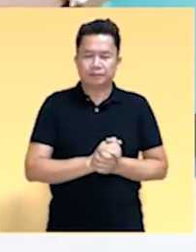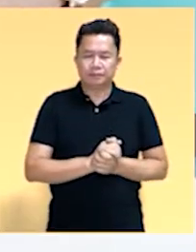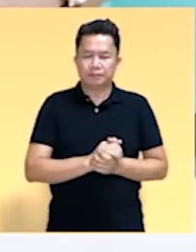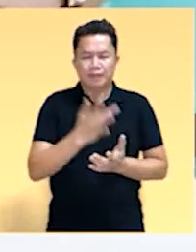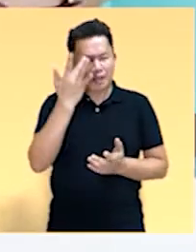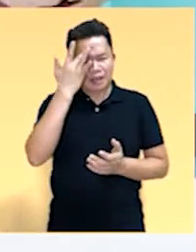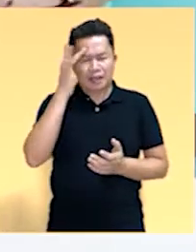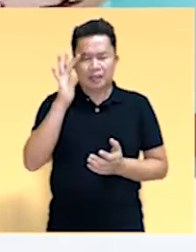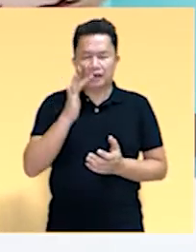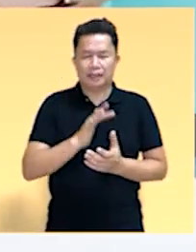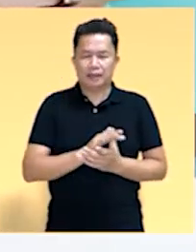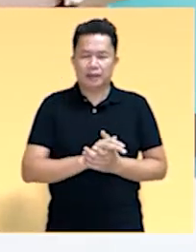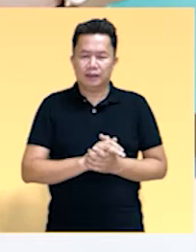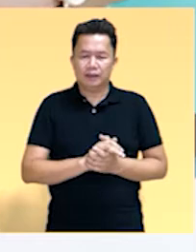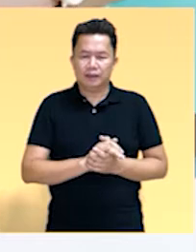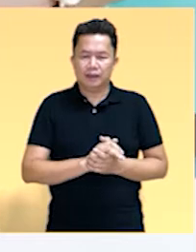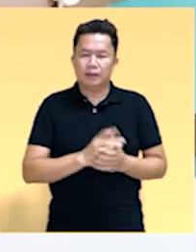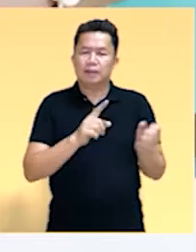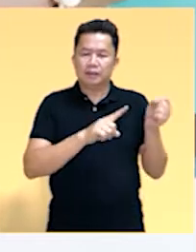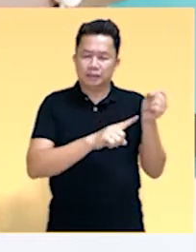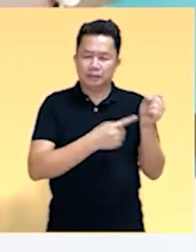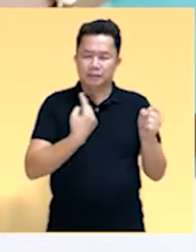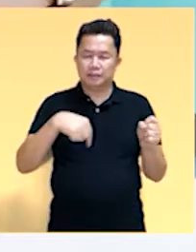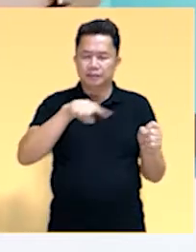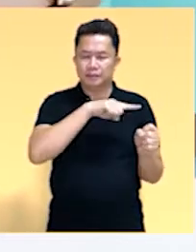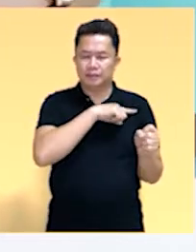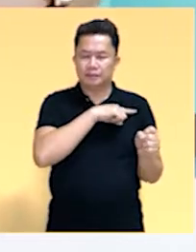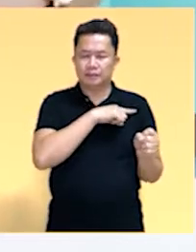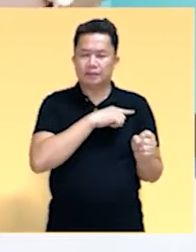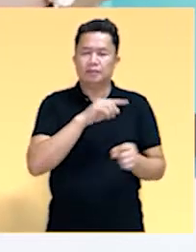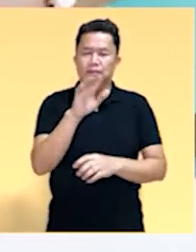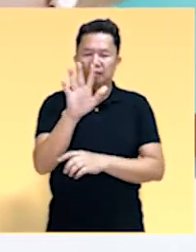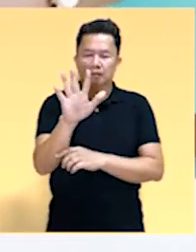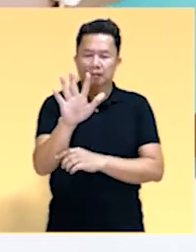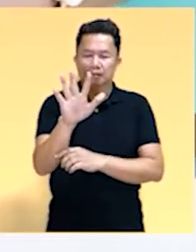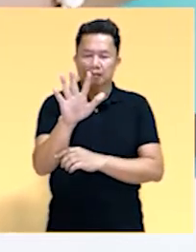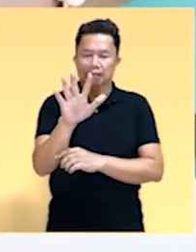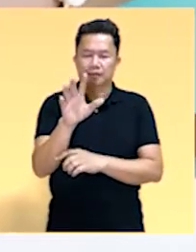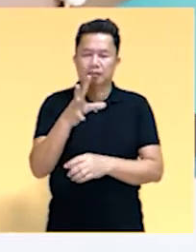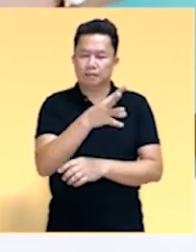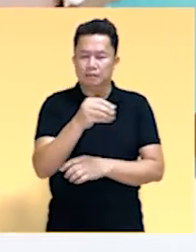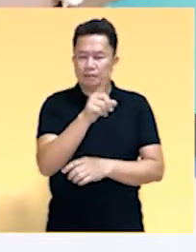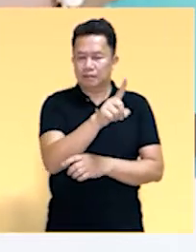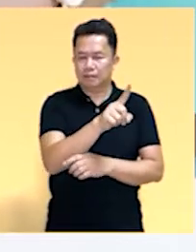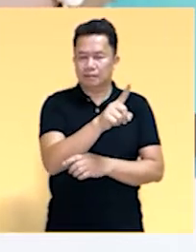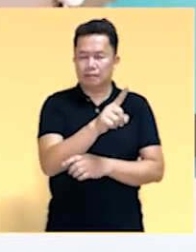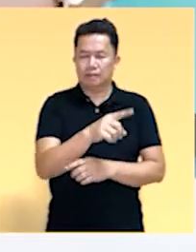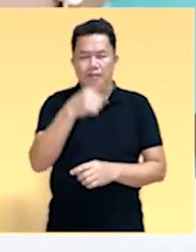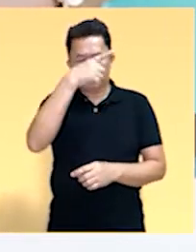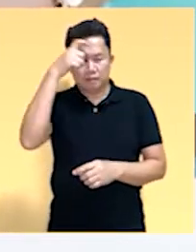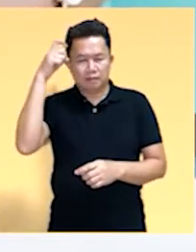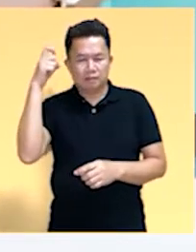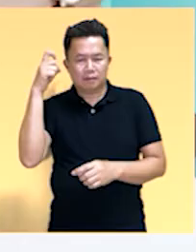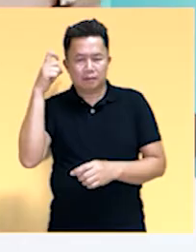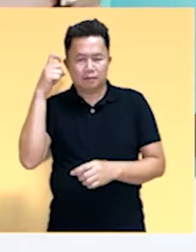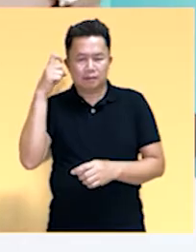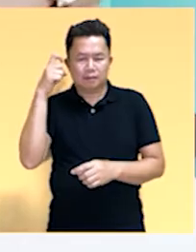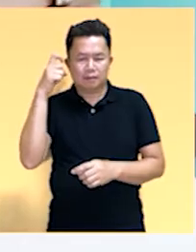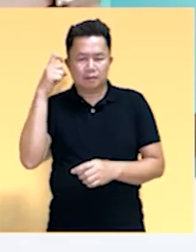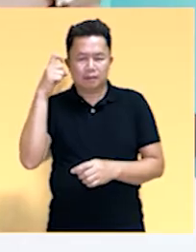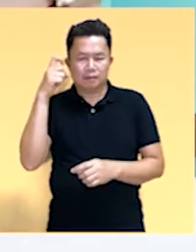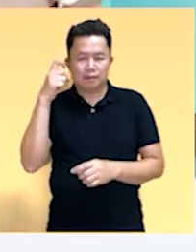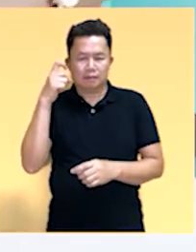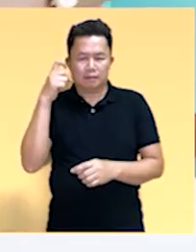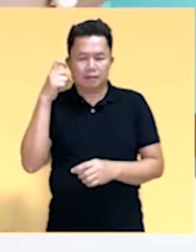Ang galing! Magsisimula tayo sa 5 at 1. Dahil ang mga ito ay